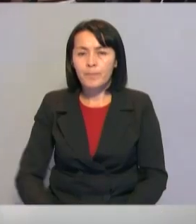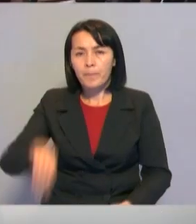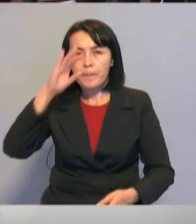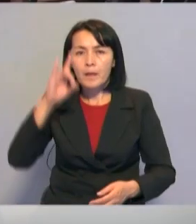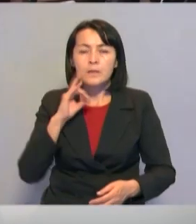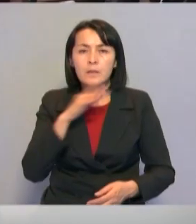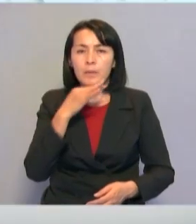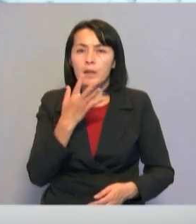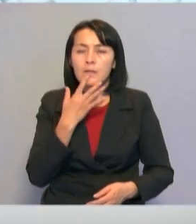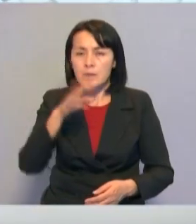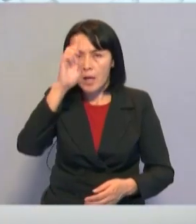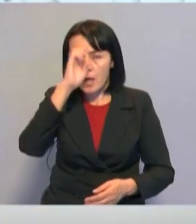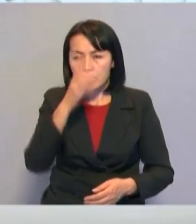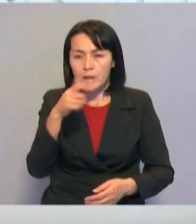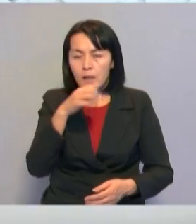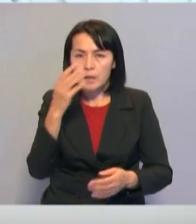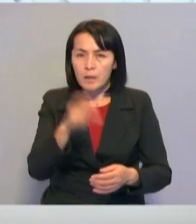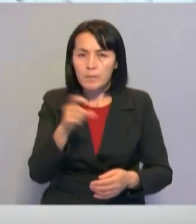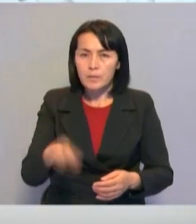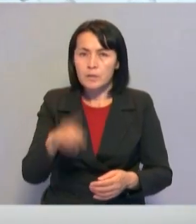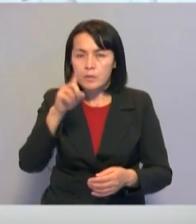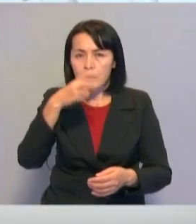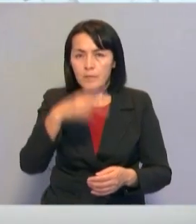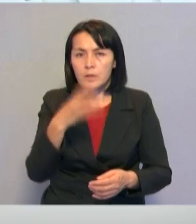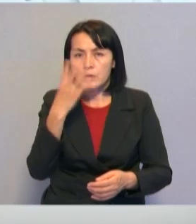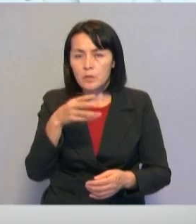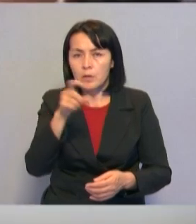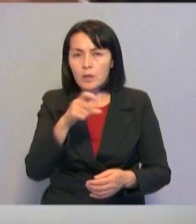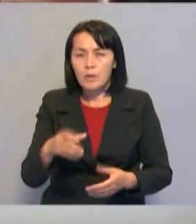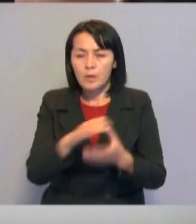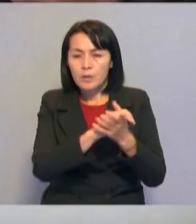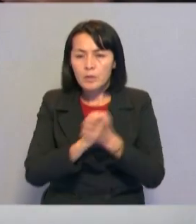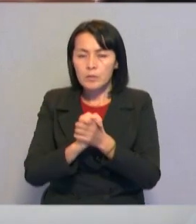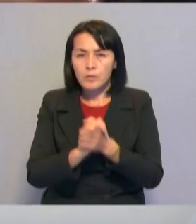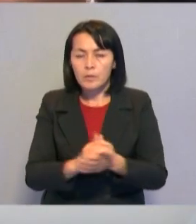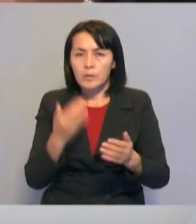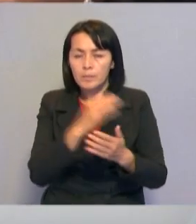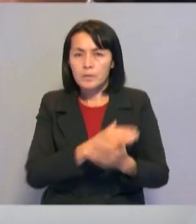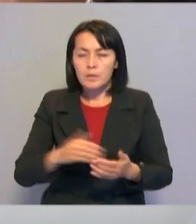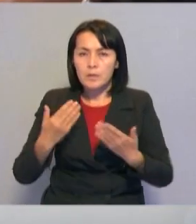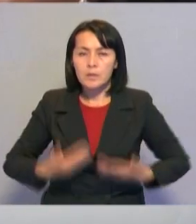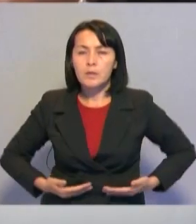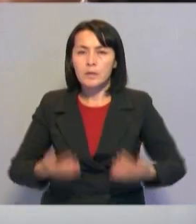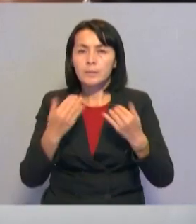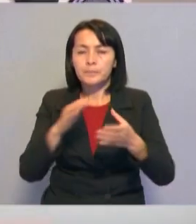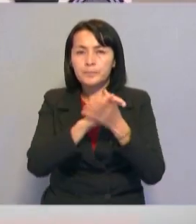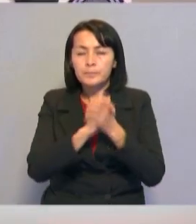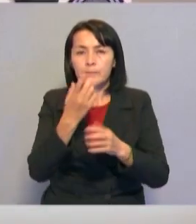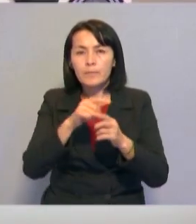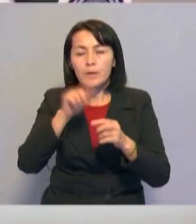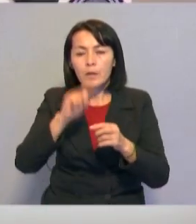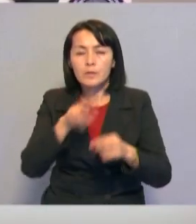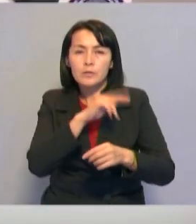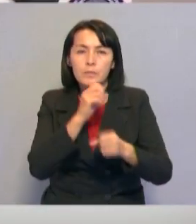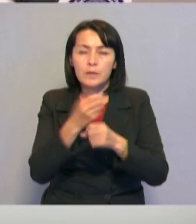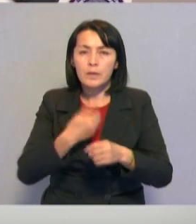Казахстан – многонациональное государство, где представители 124 этносов живут под одной крышей в мире и согласии. Диаспоры, которые трудятся